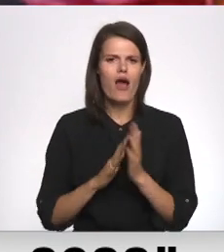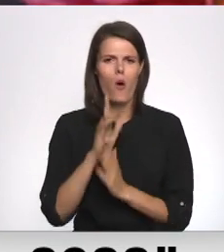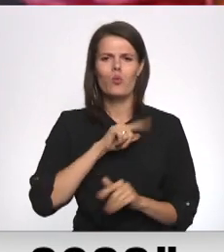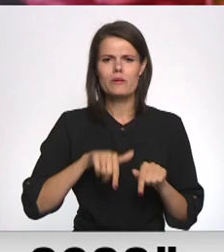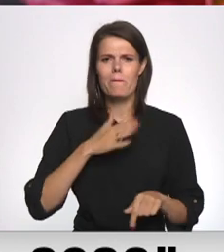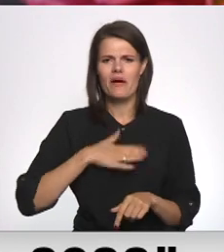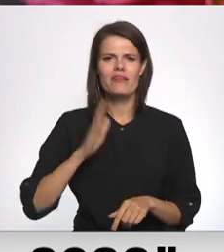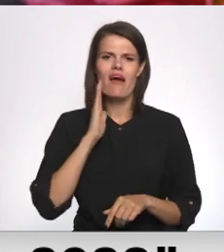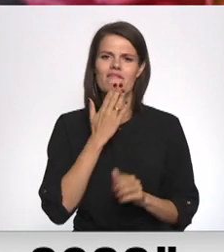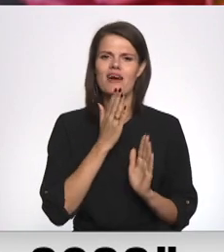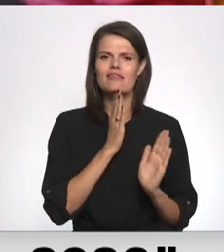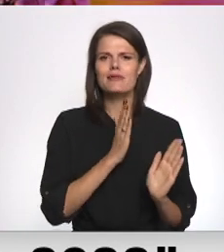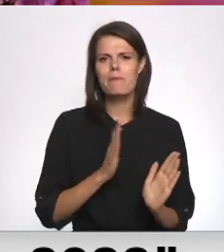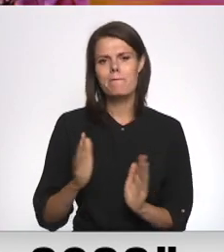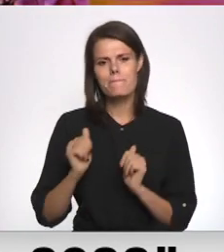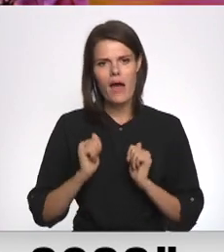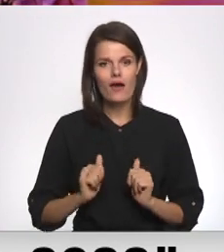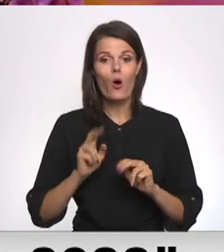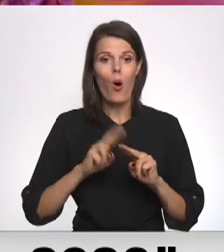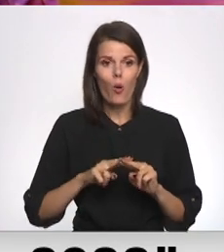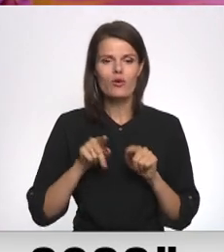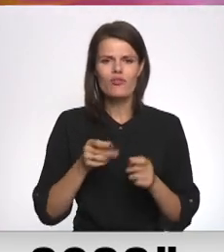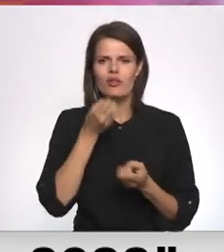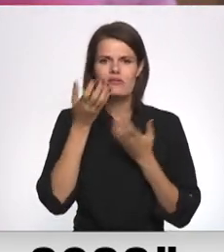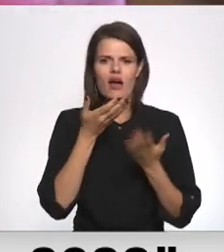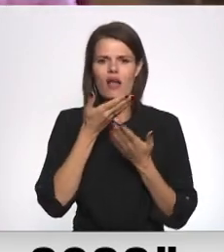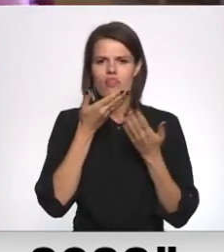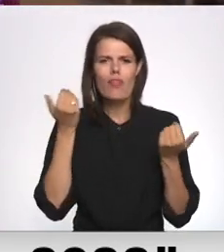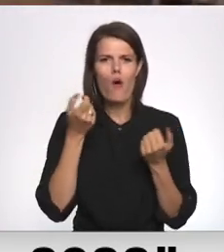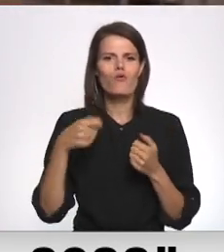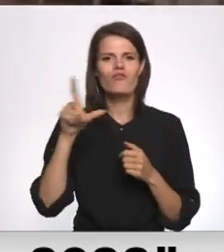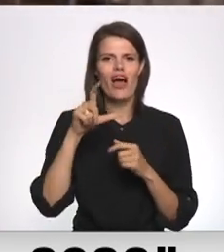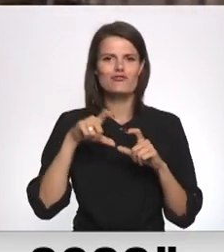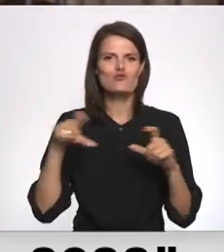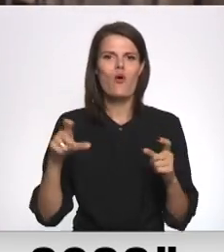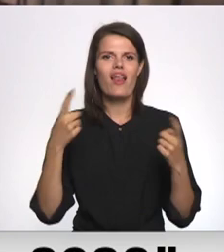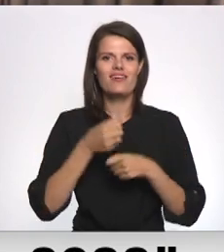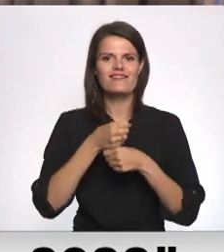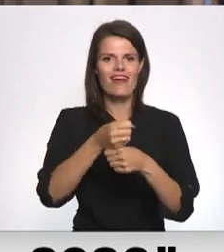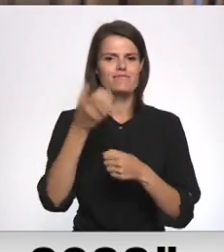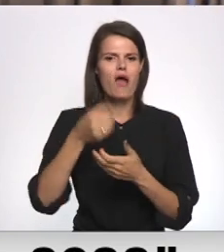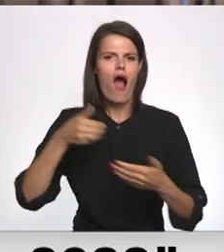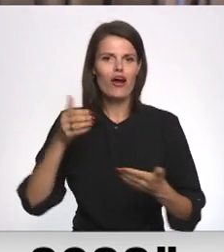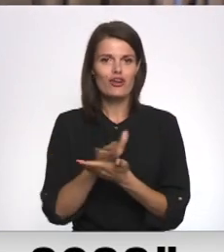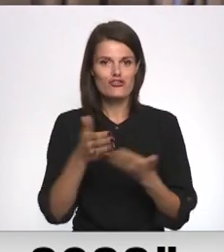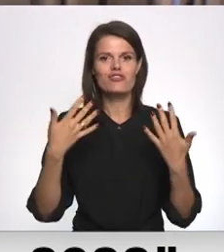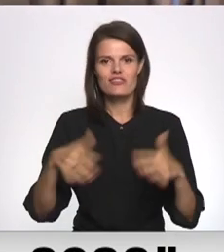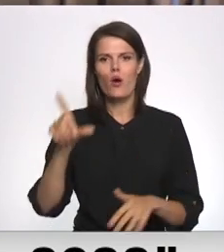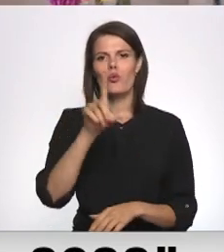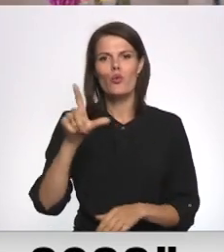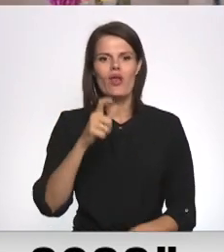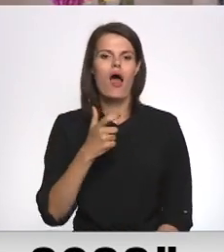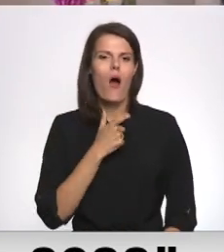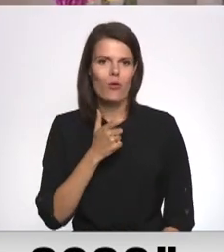jo vasaras ir mērenas. Pie tam, nu jau dālijas sen vairs nav skolas laika vēstneses, jo agrās šķirnes zied jau jūlijā un